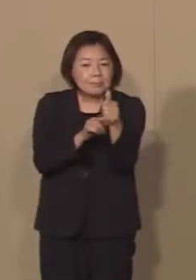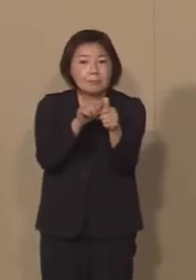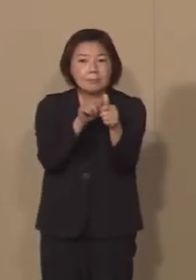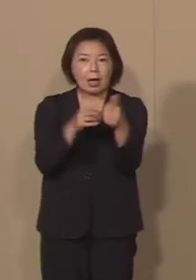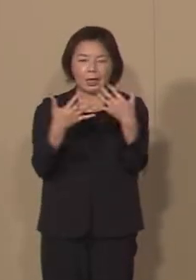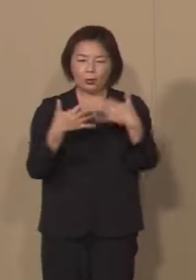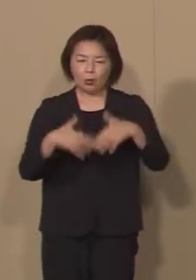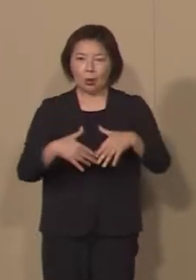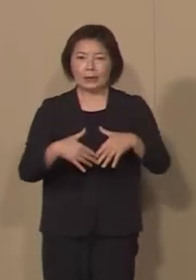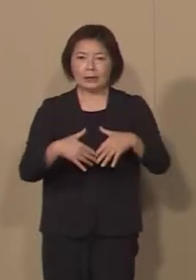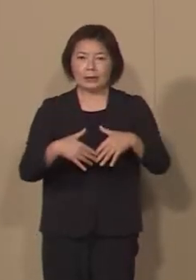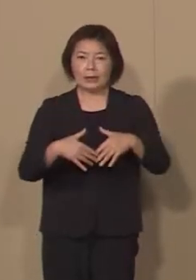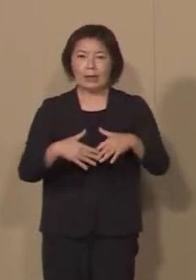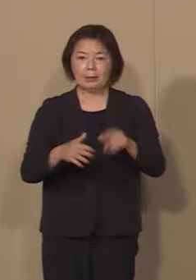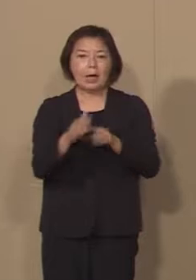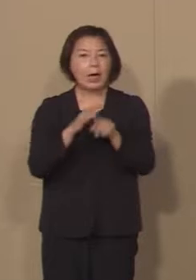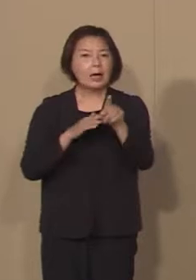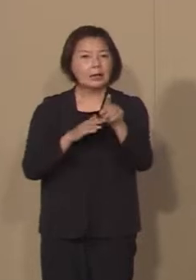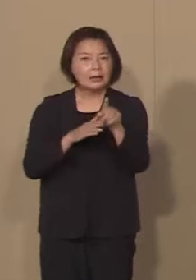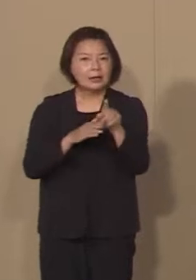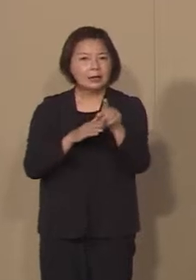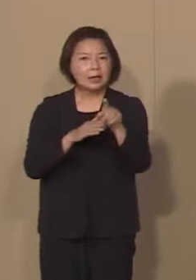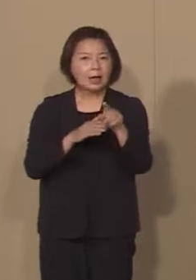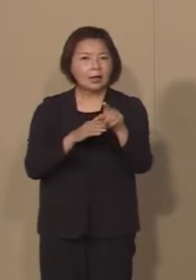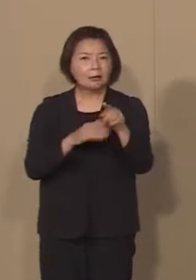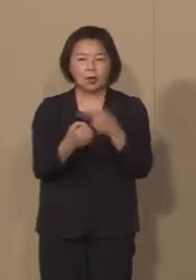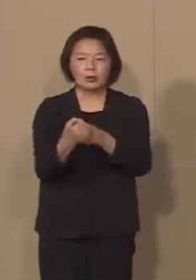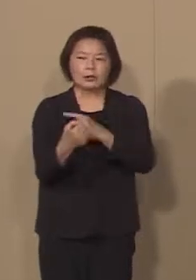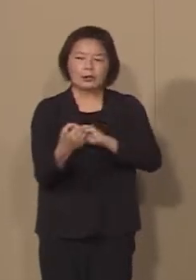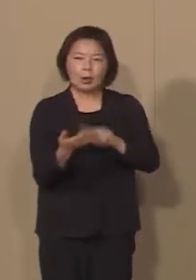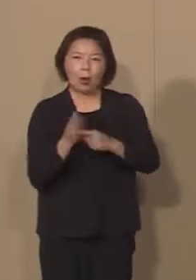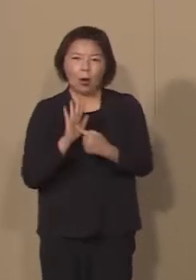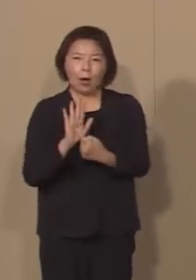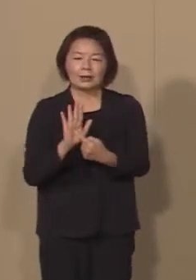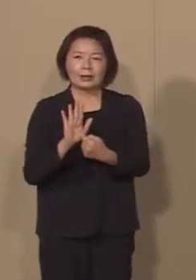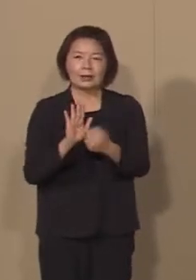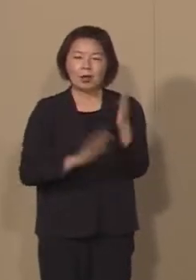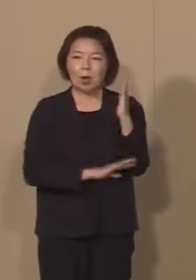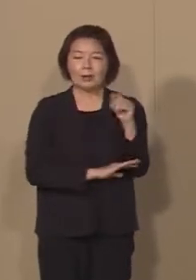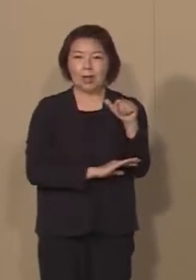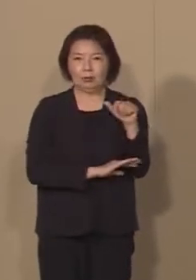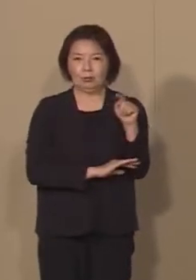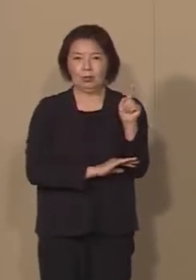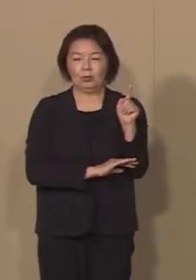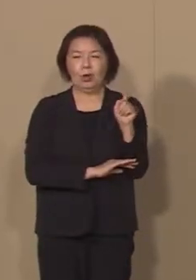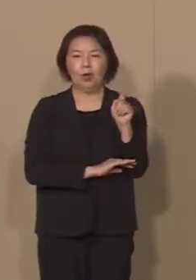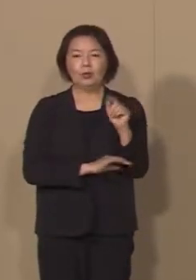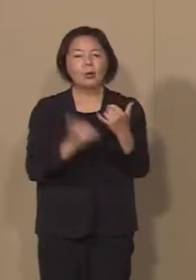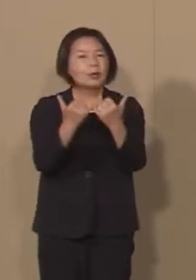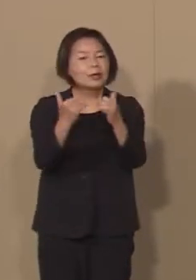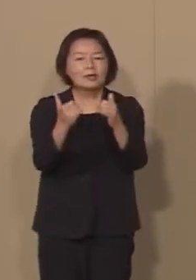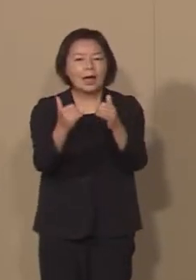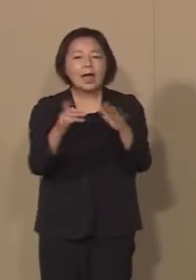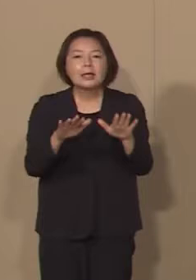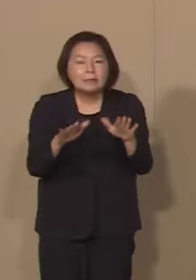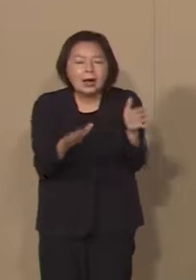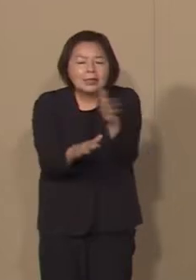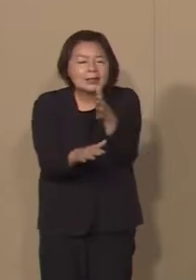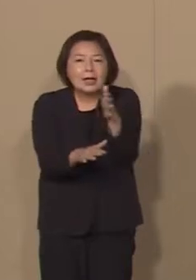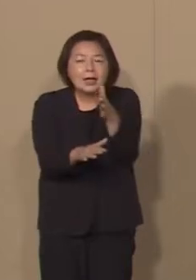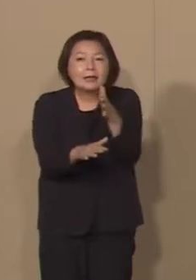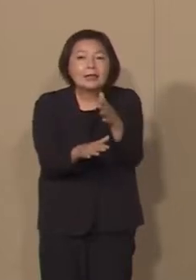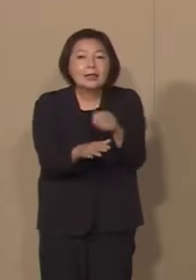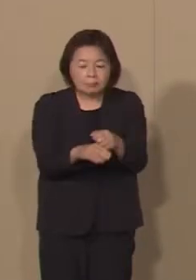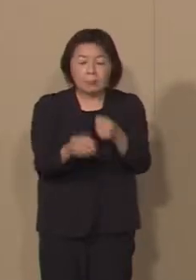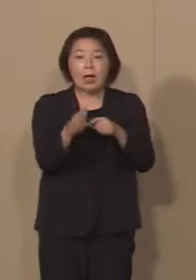いわゆるとリーダーシップを発揮するのが政治なのにそういう人がやっぱりいないそうですねだからリーダーシップを発揮